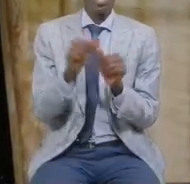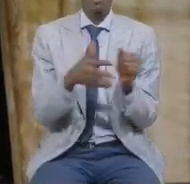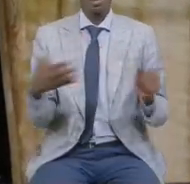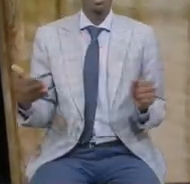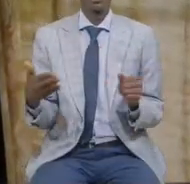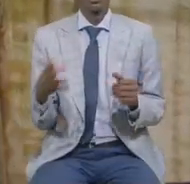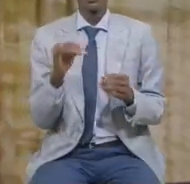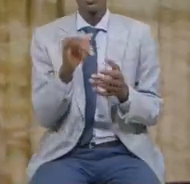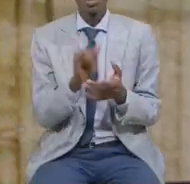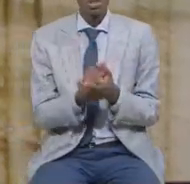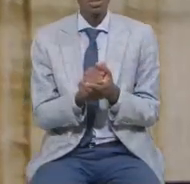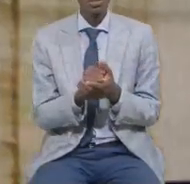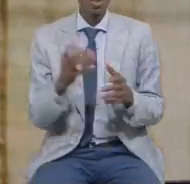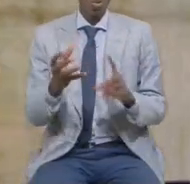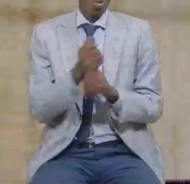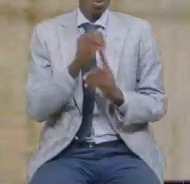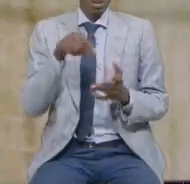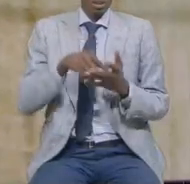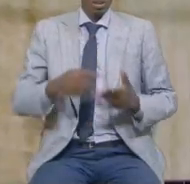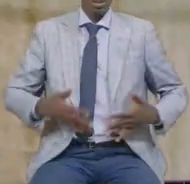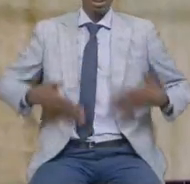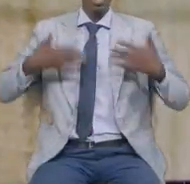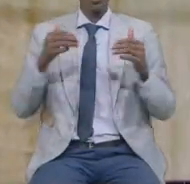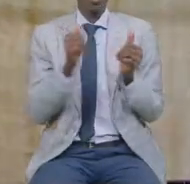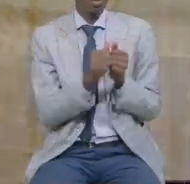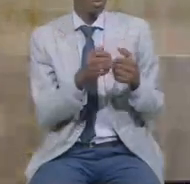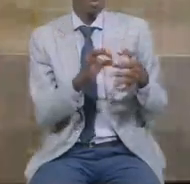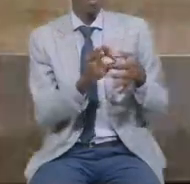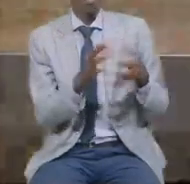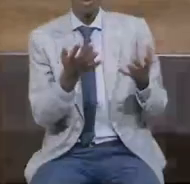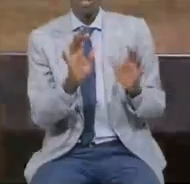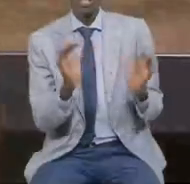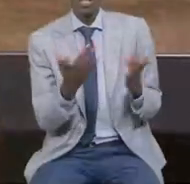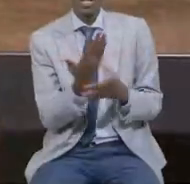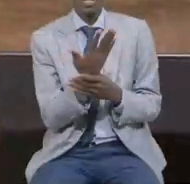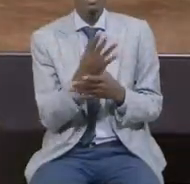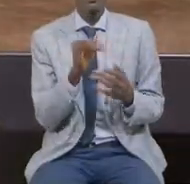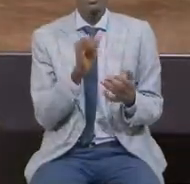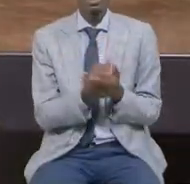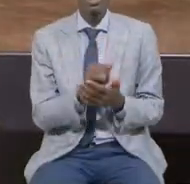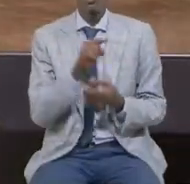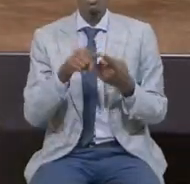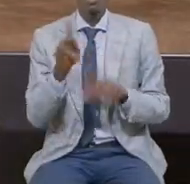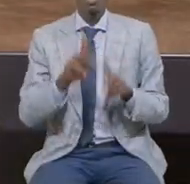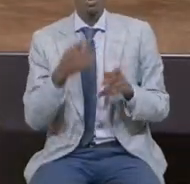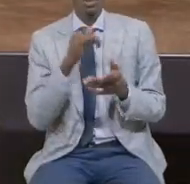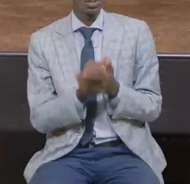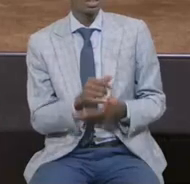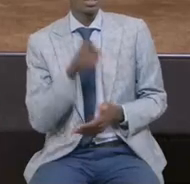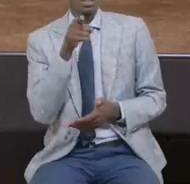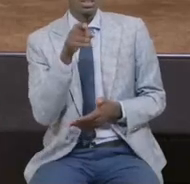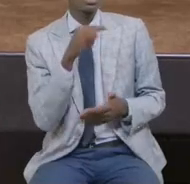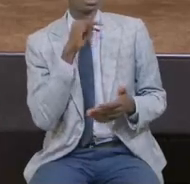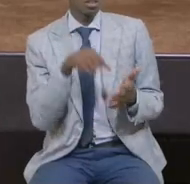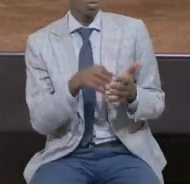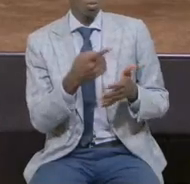que personne ne te dise que c'est ce que tu aimes, c'est ce que tu aimes, c'est ce que tu ne peux pas faire sans cela, tu ne peux pas